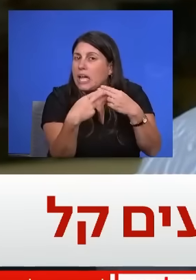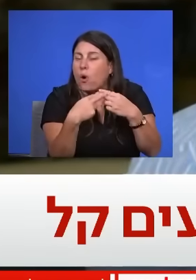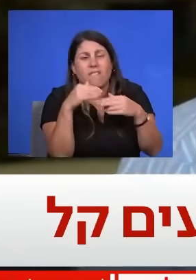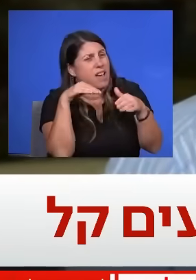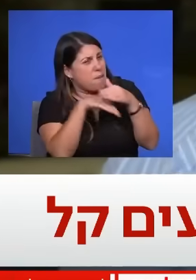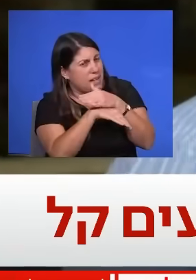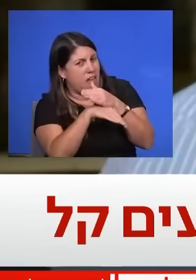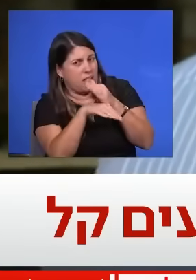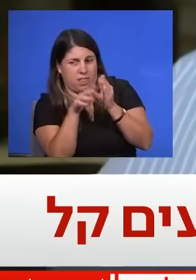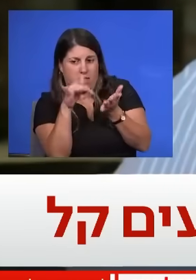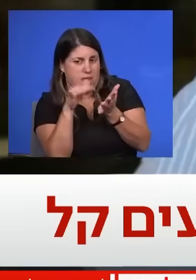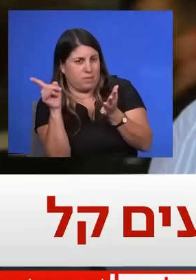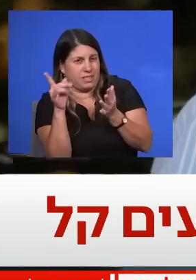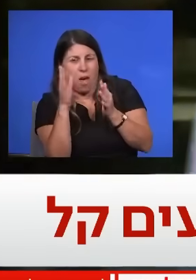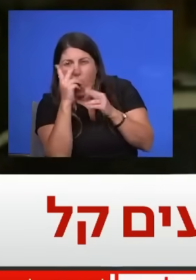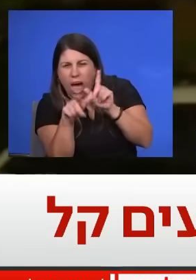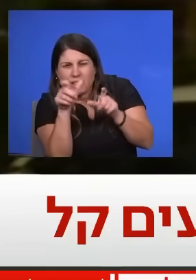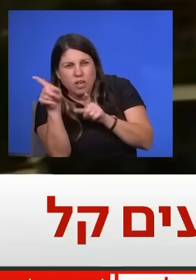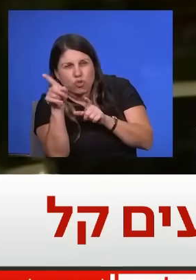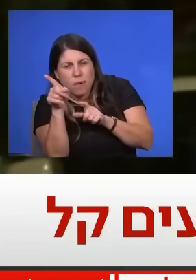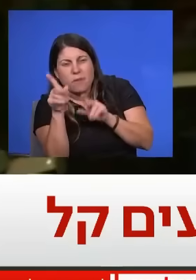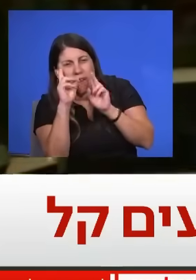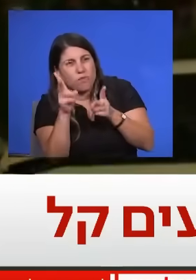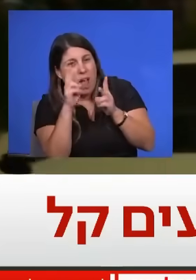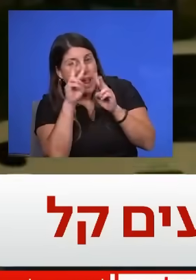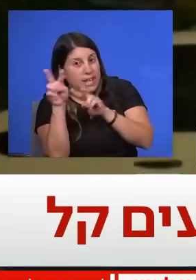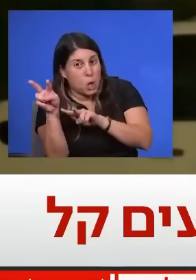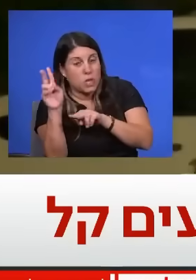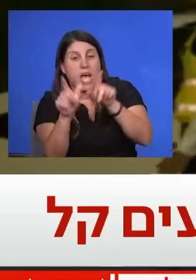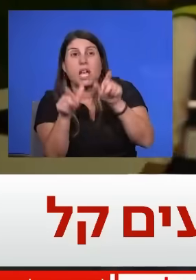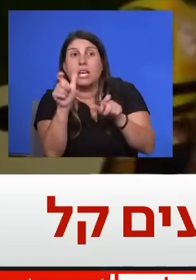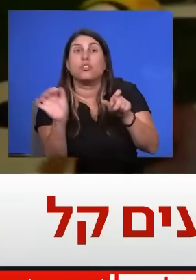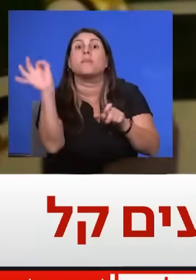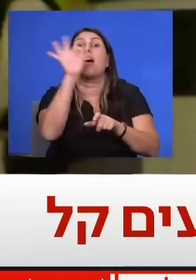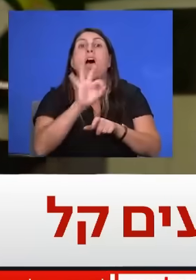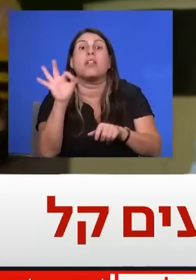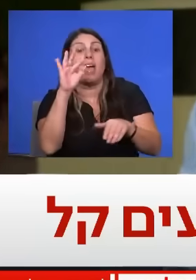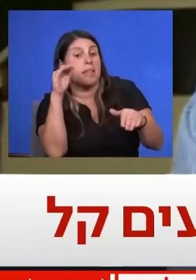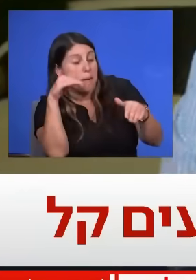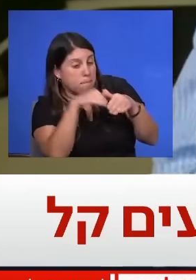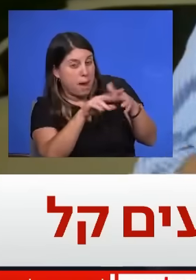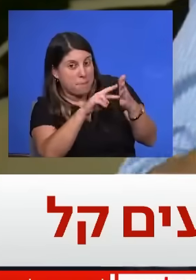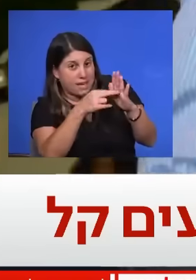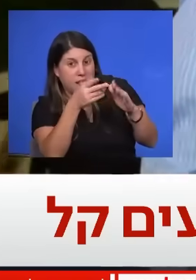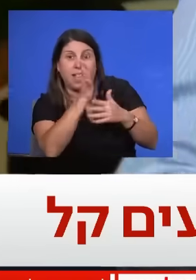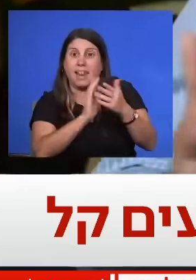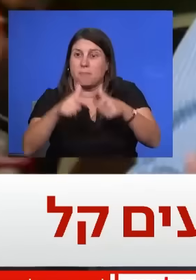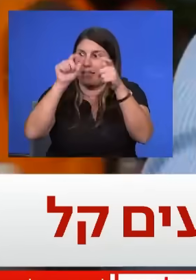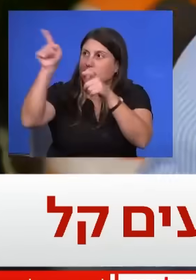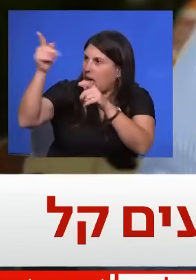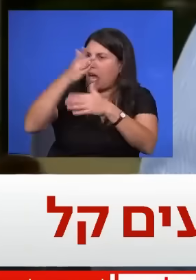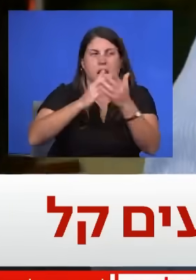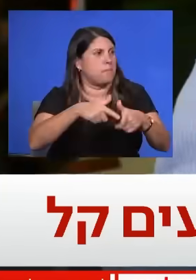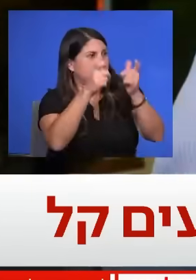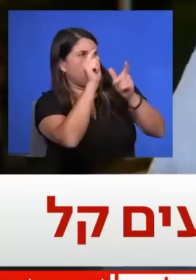רואה שם את האנשים. אתם יכולים ללכת לראות אנשים שעדיין במקלט, שגם חלק מהבניין הזה, חלק מהבניין הזה. ראשון